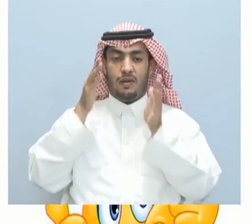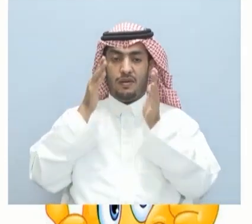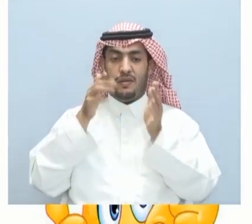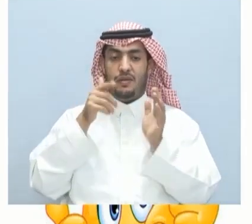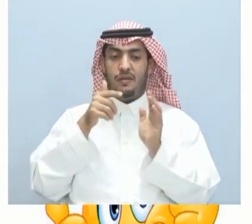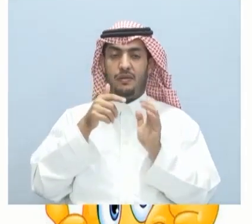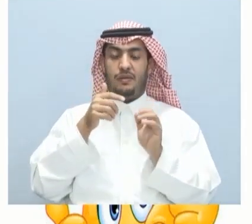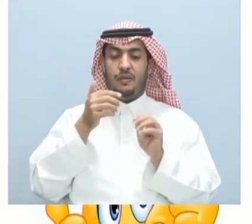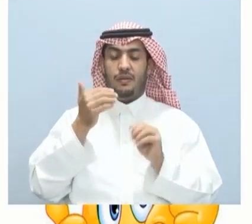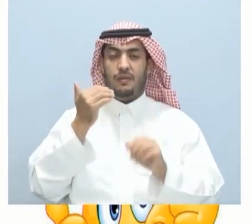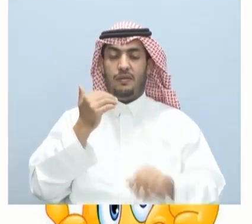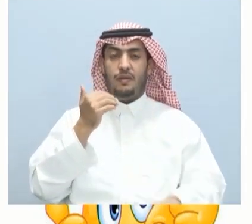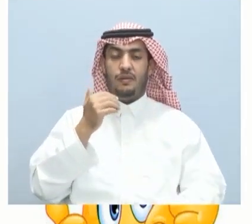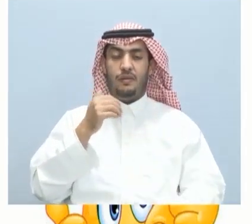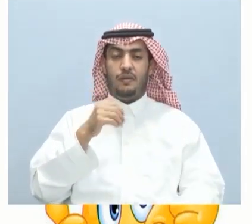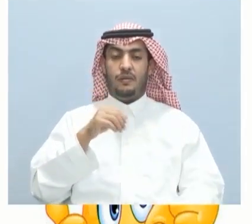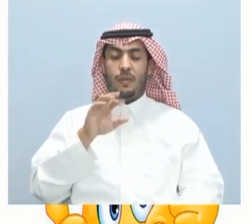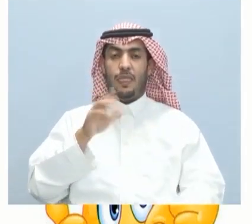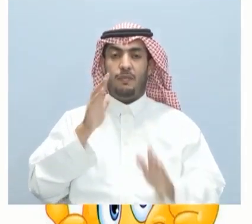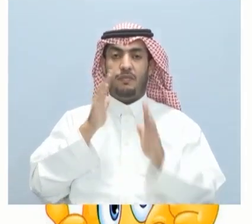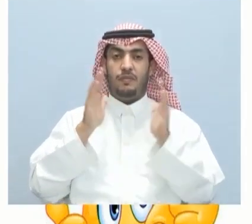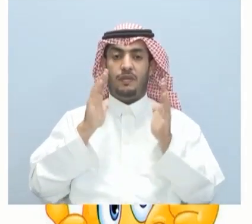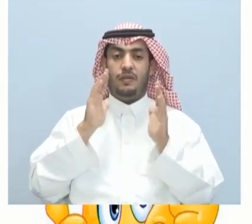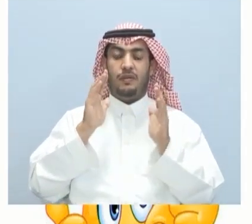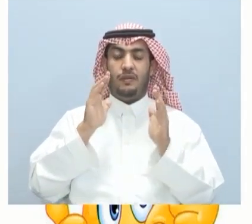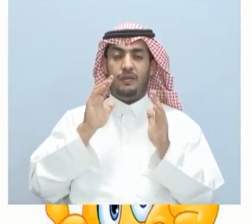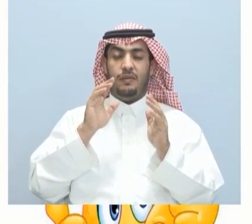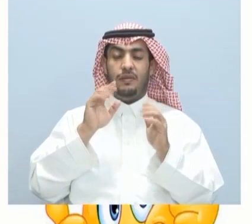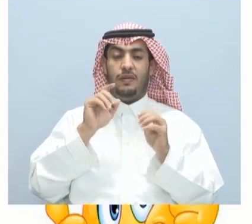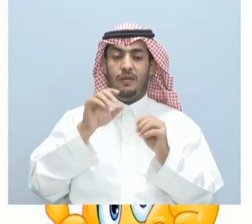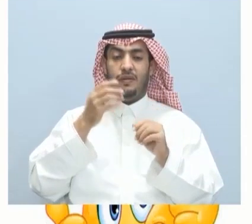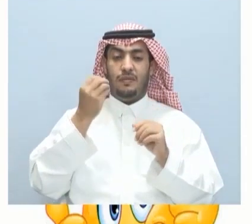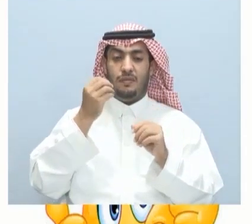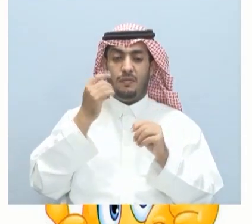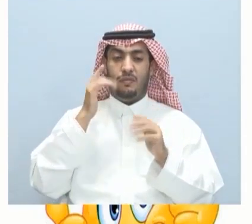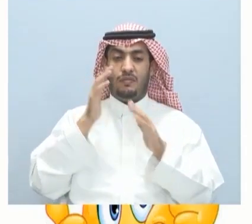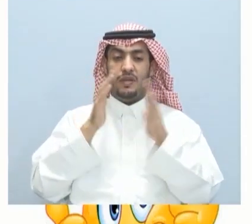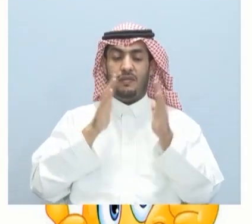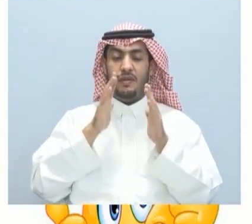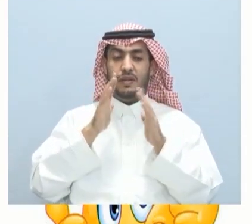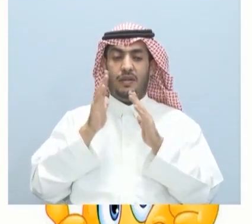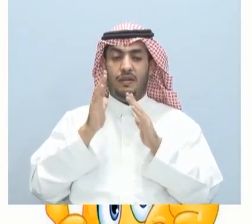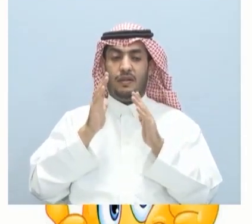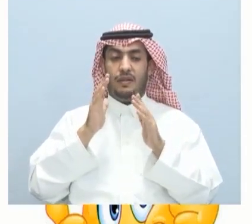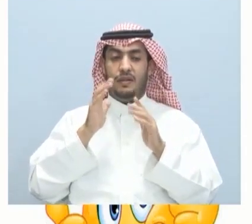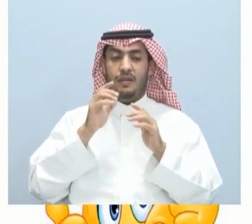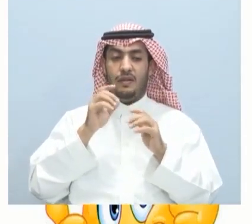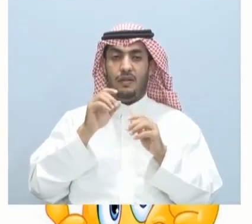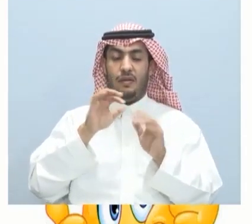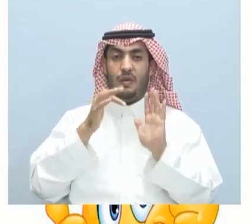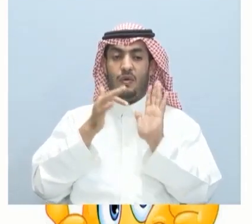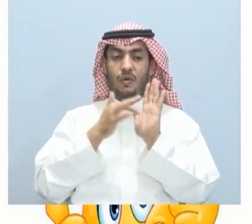طيب اذا لدي هنا مسافات المسافه احفظ هذا جيدا المسافه من